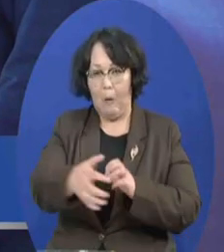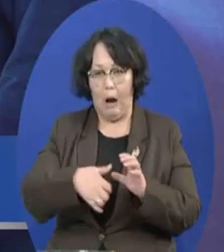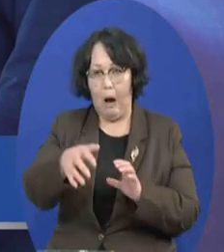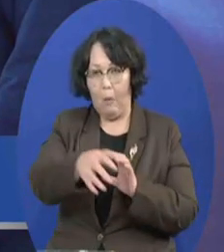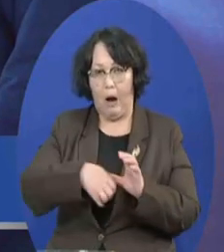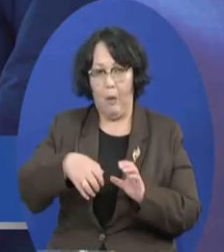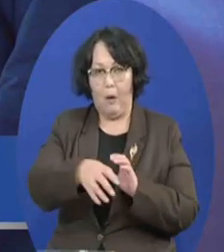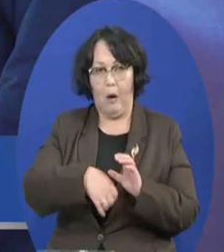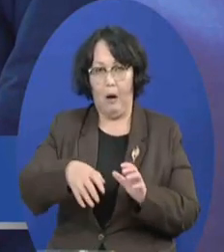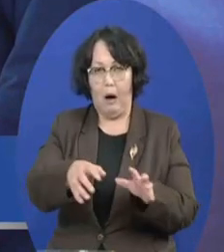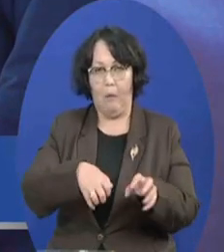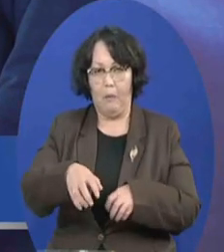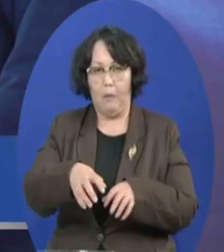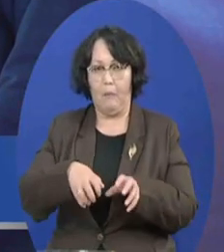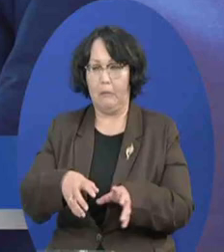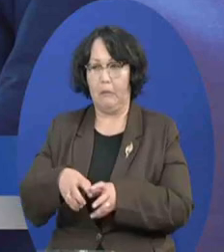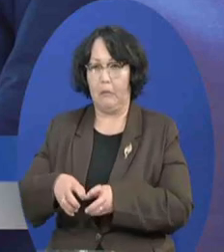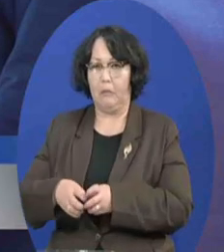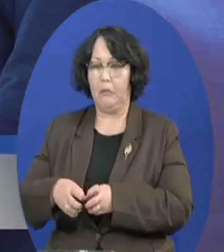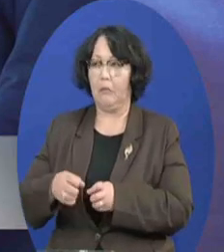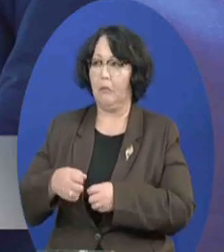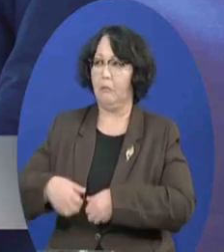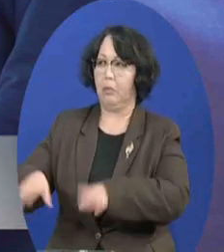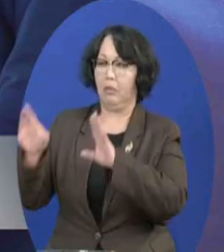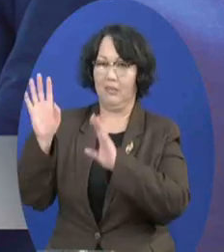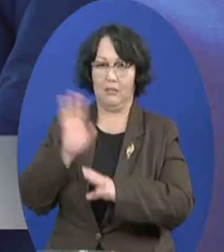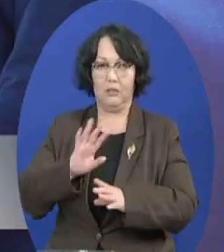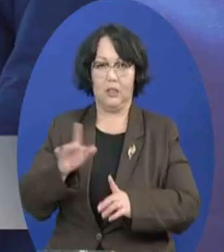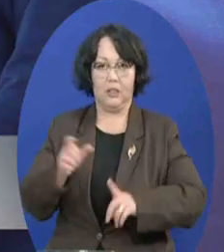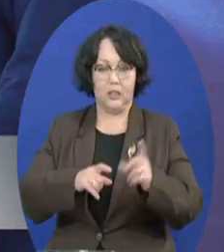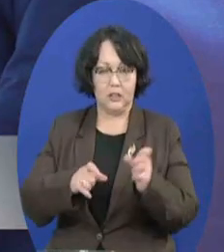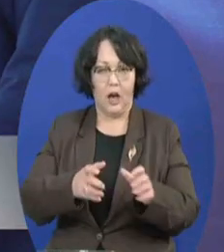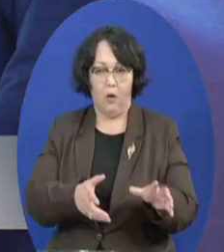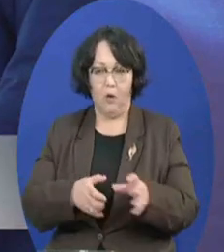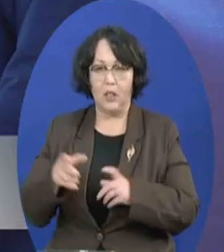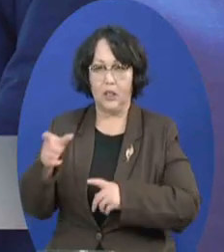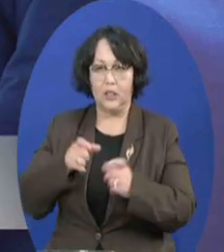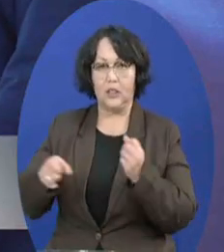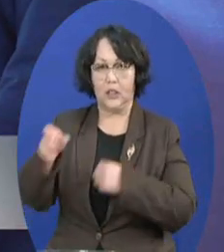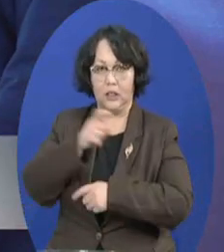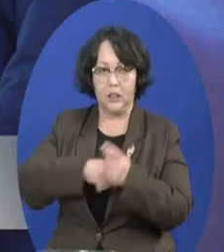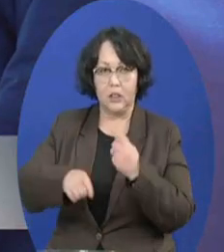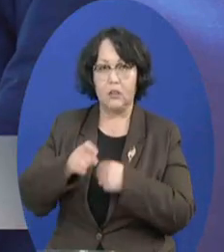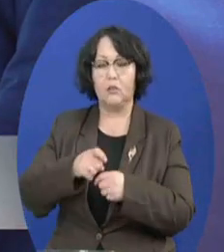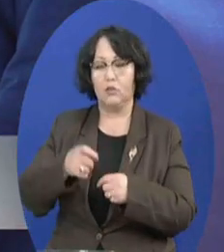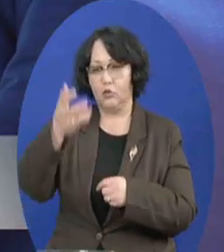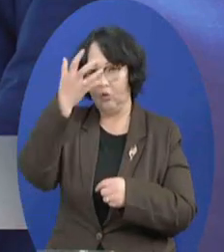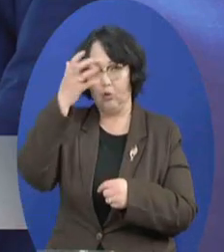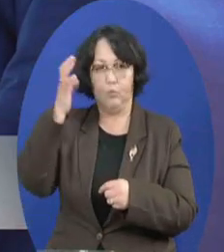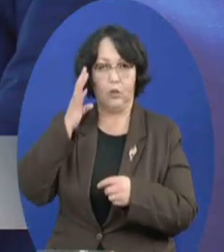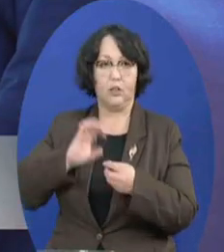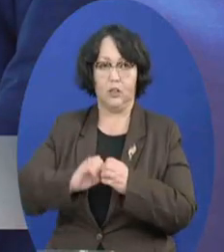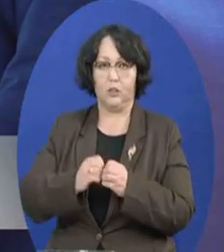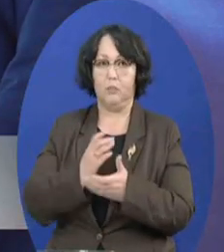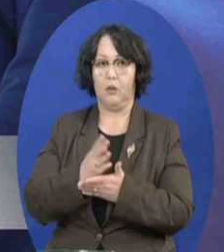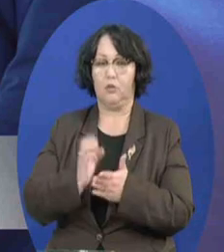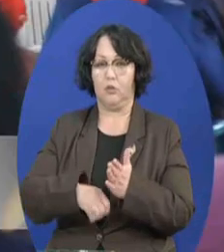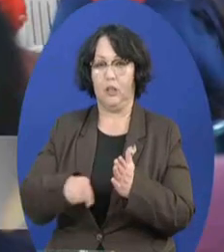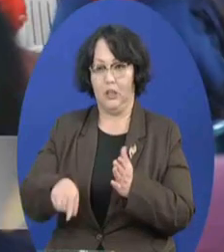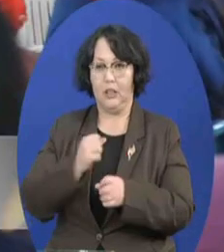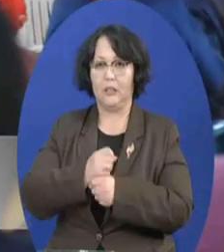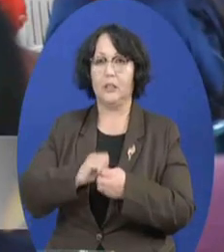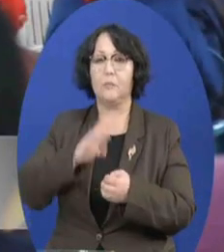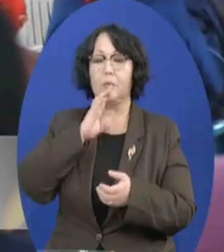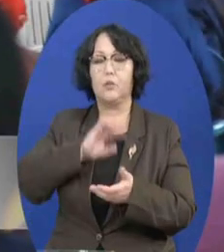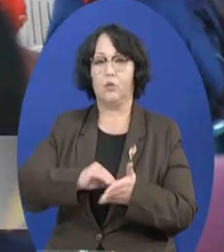энэ үзэсгэлэн сайхан байгалийг эдийн засгийн хэрэгтэнд оруулах явдал бол төрийн бодлого байх ёстой. Энэ ажлыг одоо хийж хэрэгжүүлэхээр бас төлөвлөж